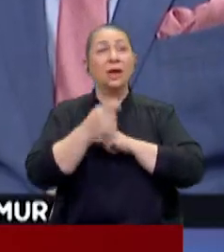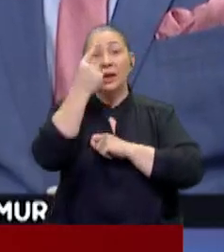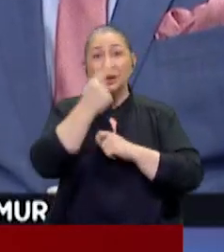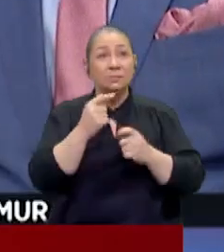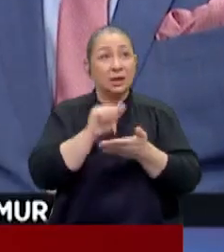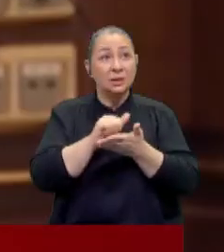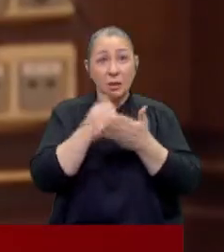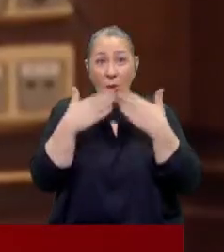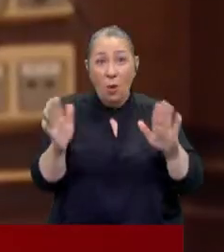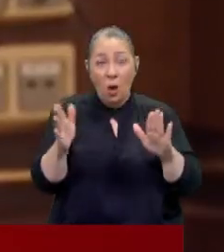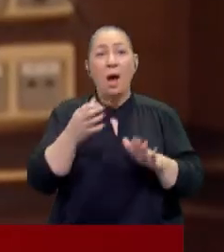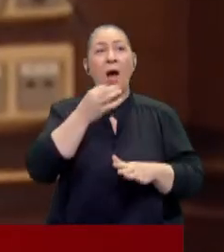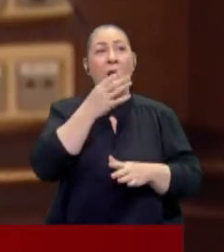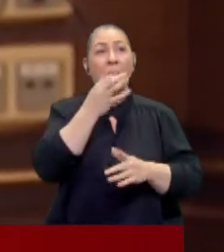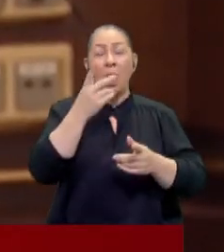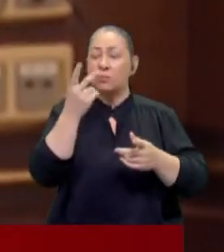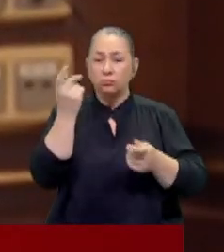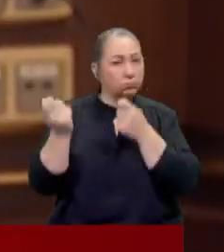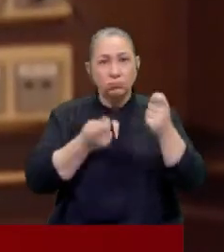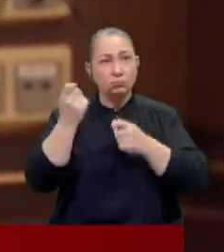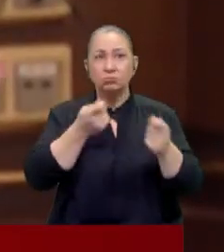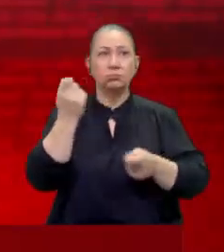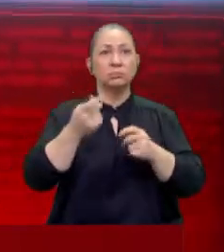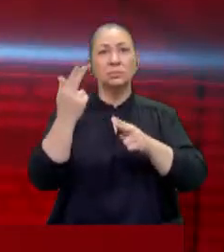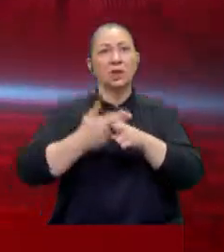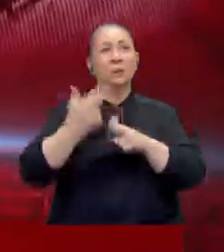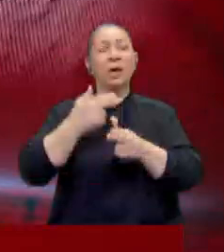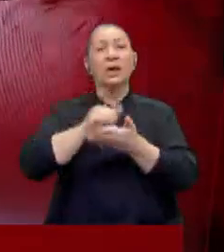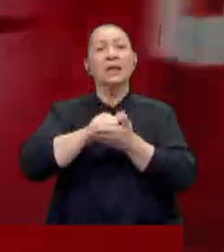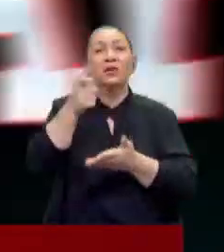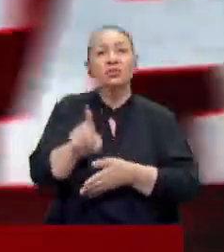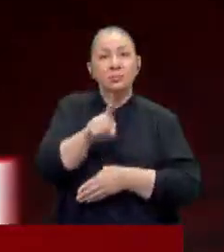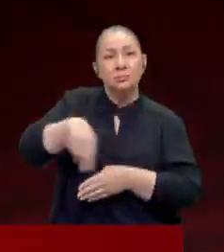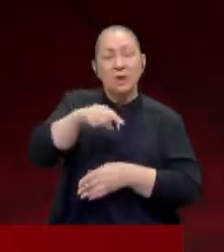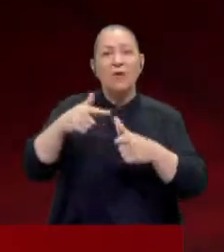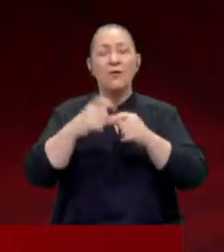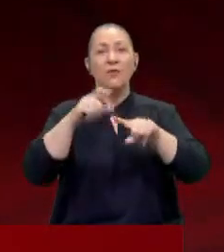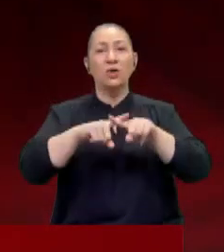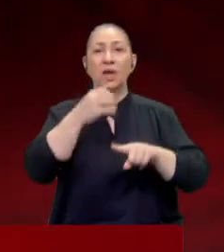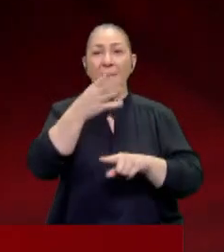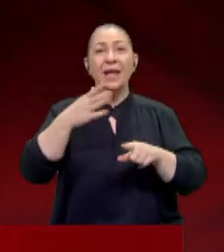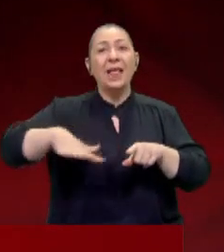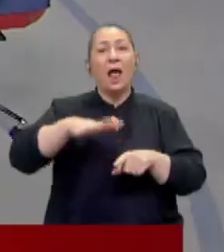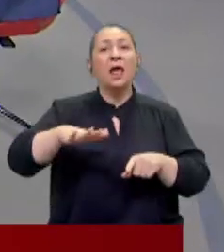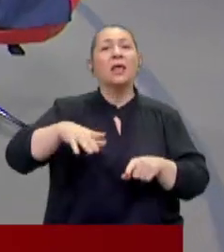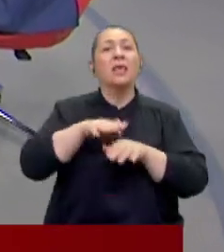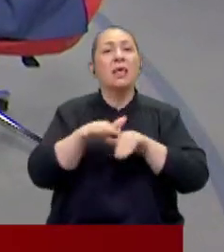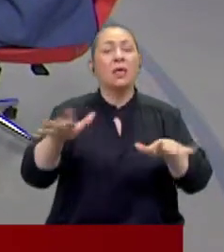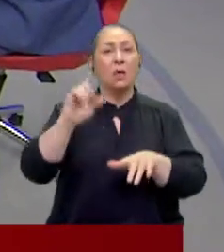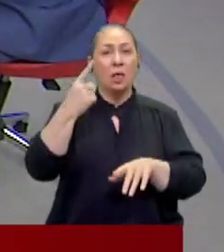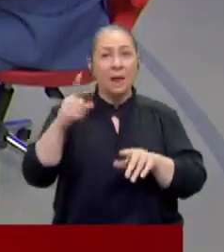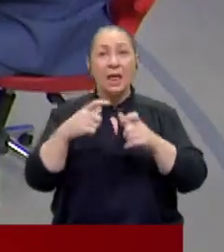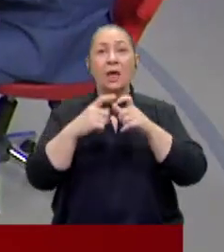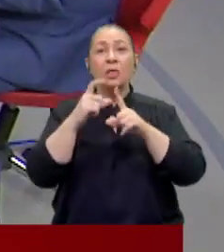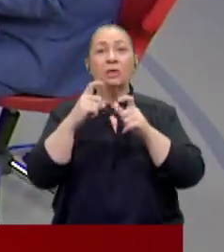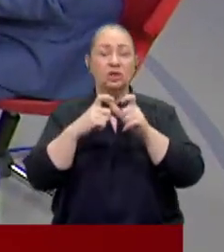gazete yok piyasada. Ankara'da hareketli dakikalar yaşanırken tecrübeli gazeteciler de Fox Haber Genel Yayın Yönetmeni Doğan Şentürk'ün